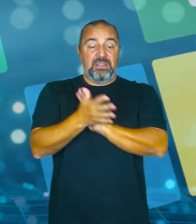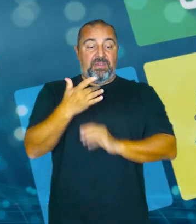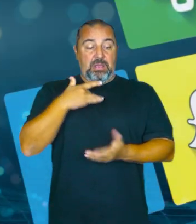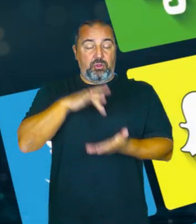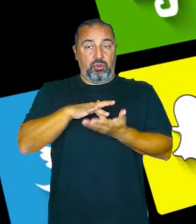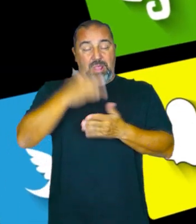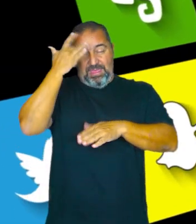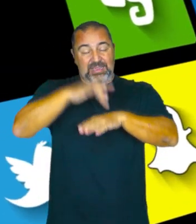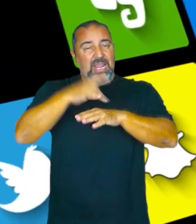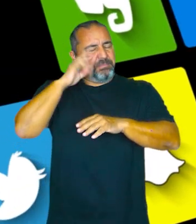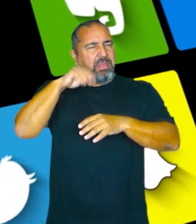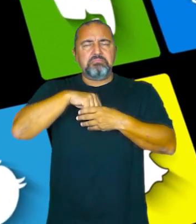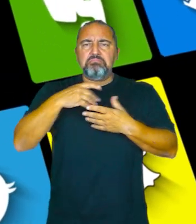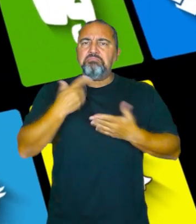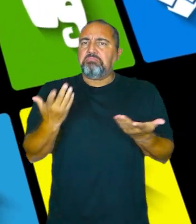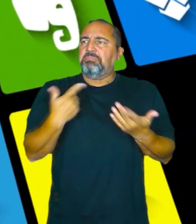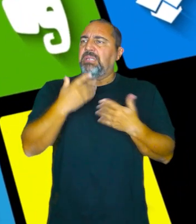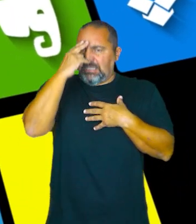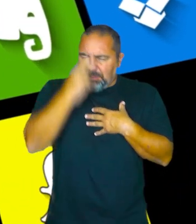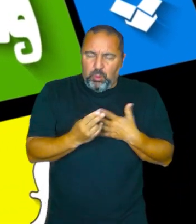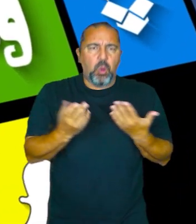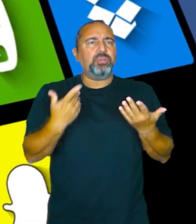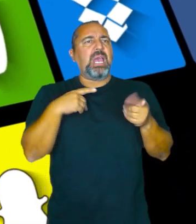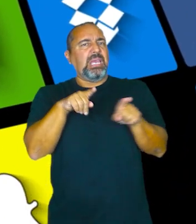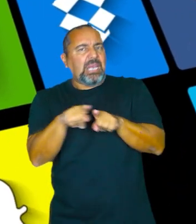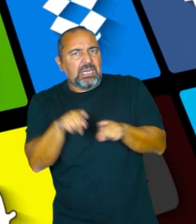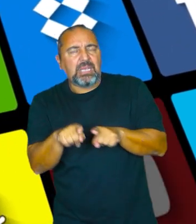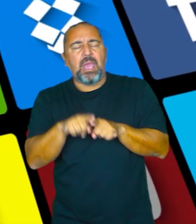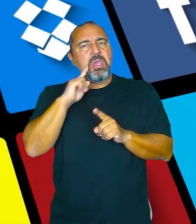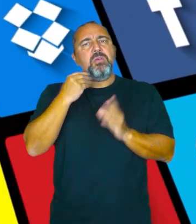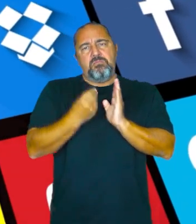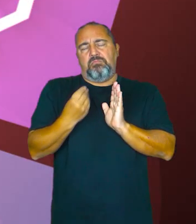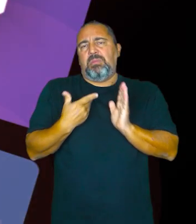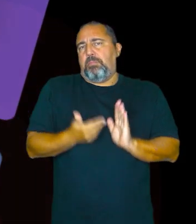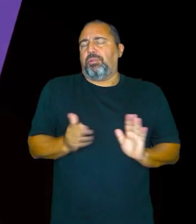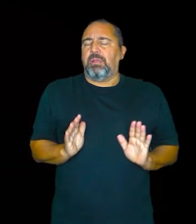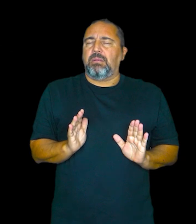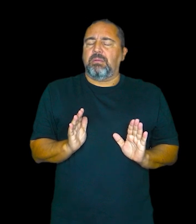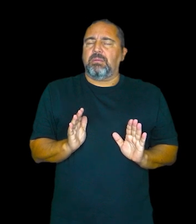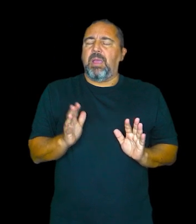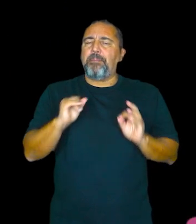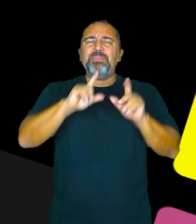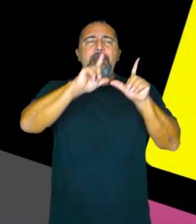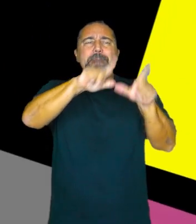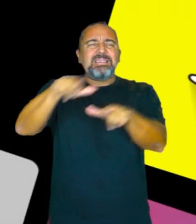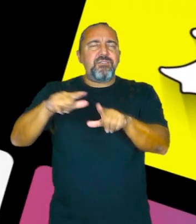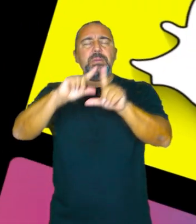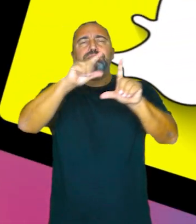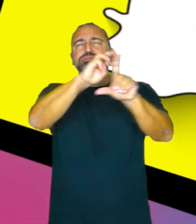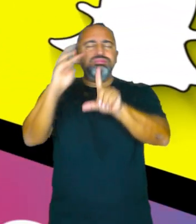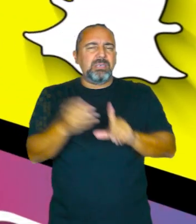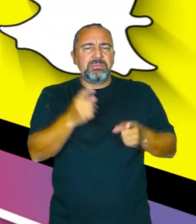esperientzia digitala positiboa, kritikoa eta errespetuzkoa izatea lortuko dugu. Plataforma asko daude, hala